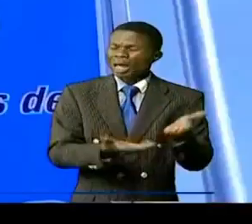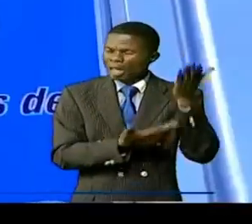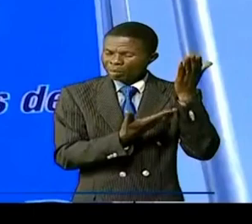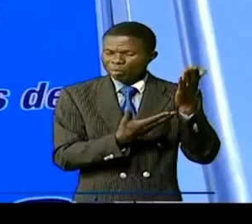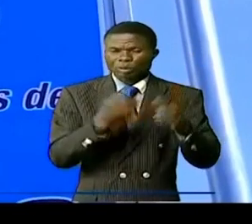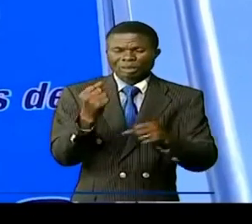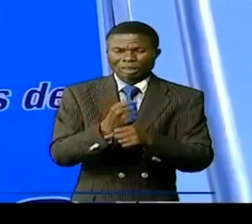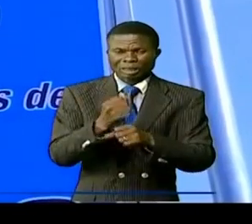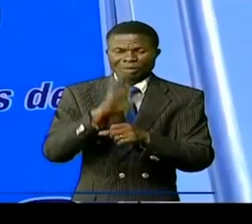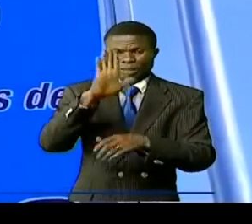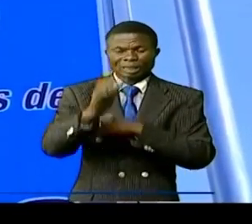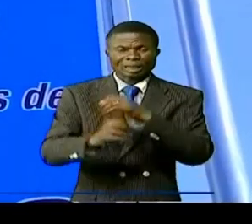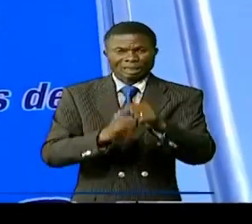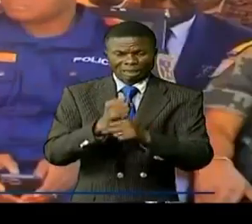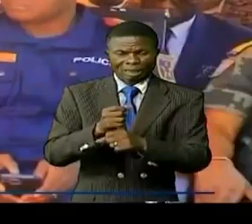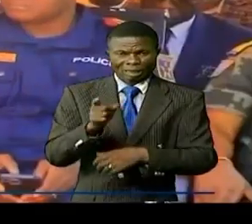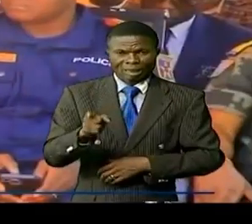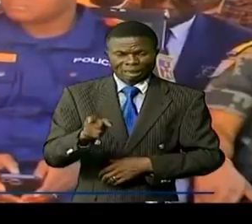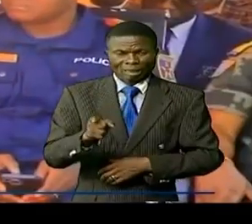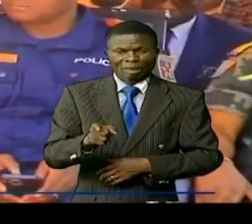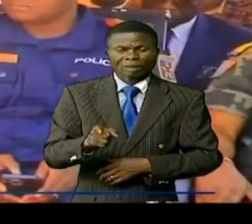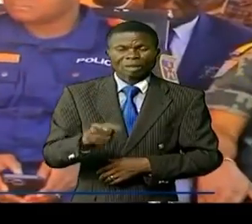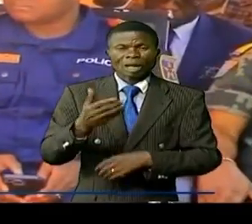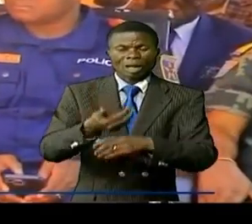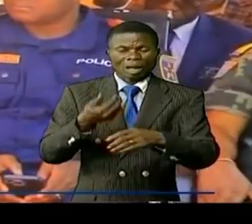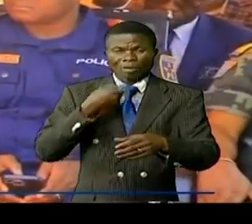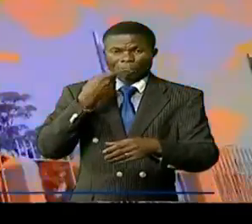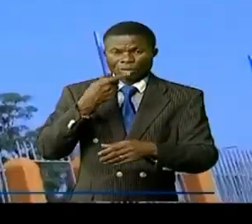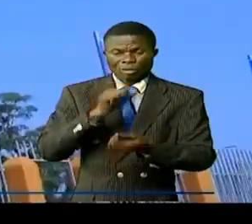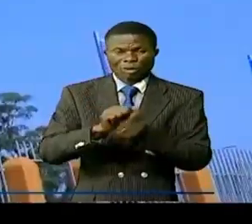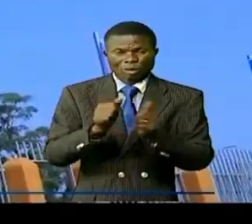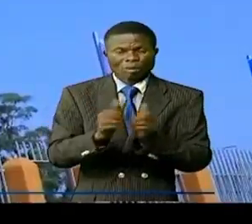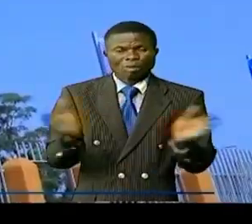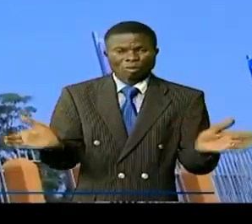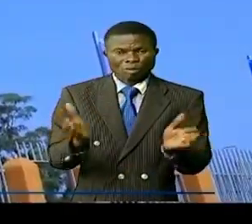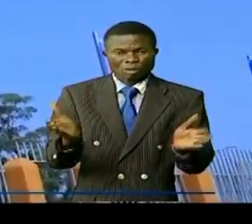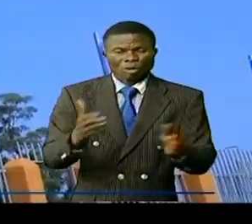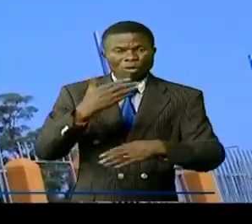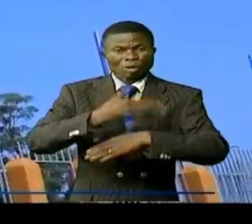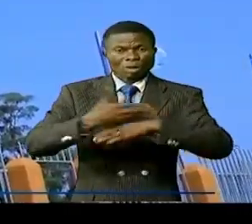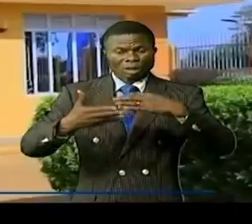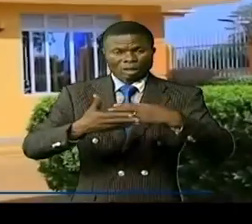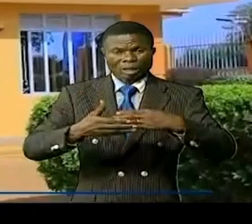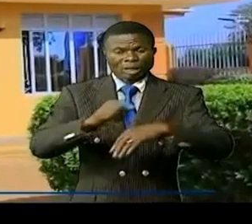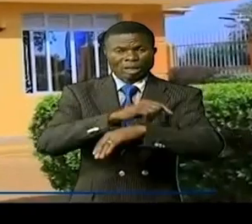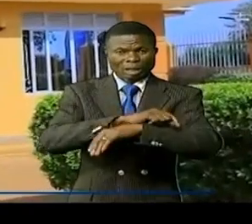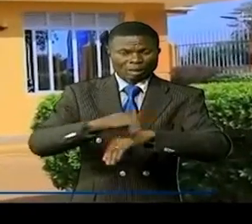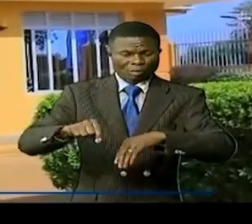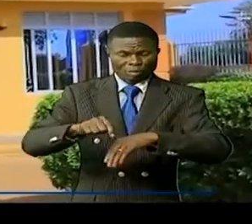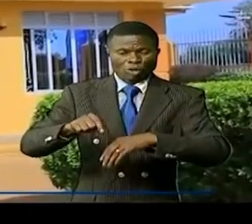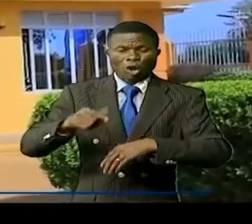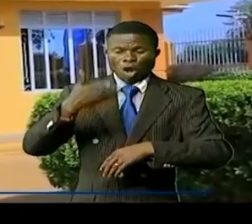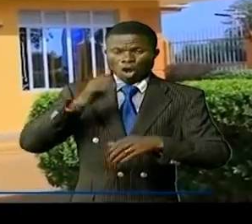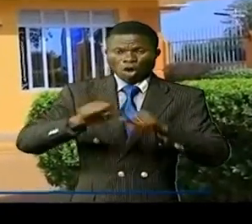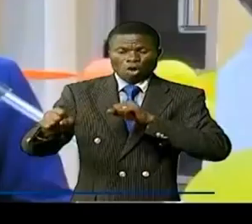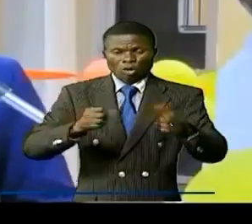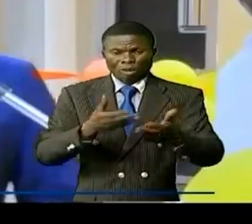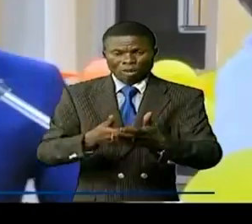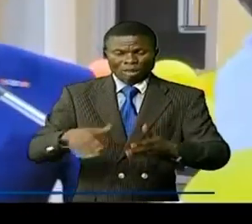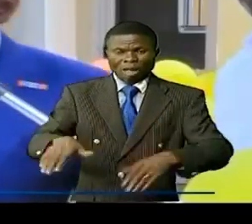la tête de cet établissement public avant de parler de la motivation pour la construction de ces laboratoires situés à la